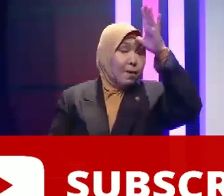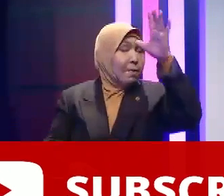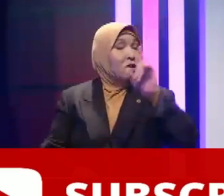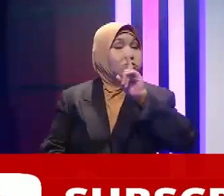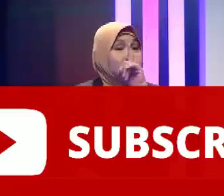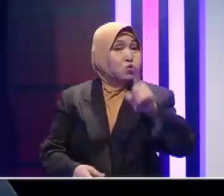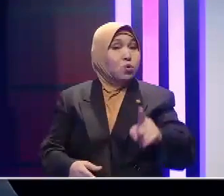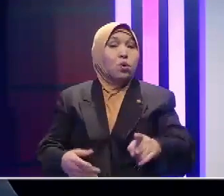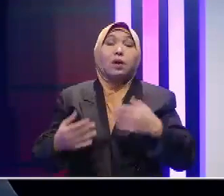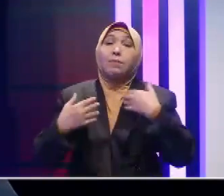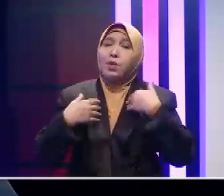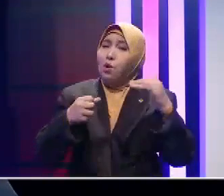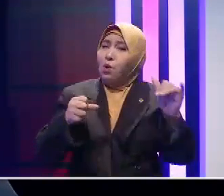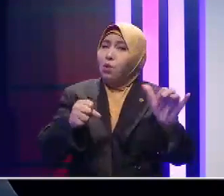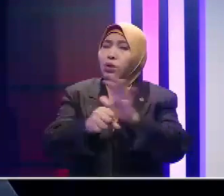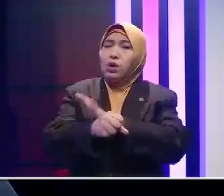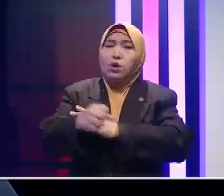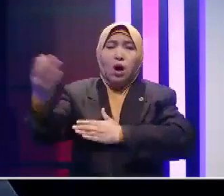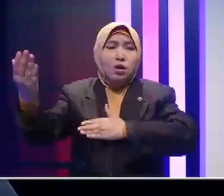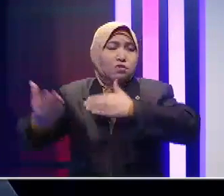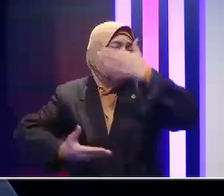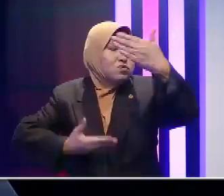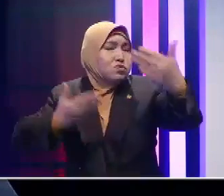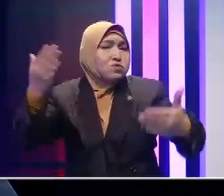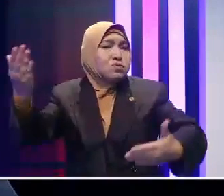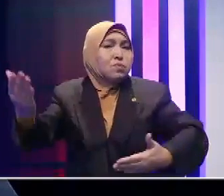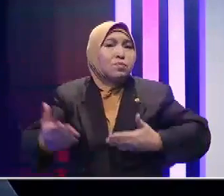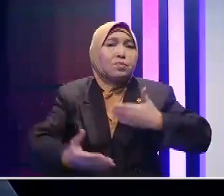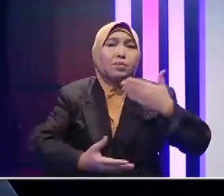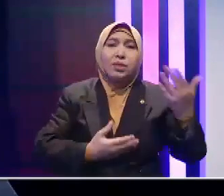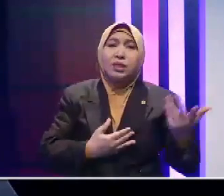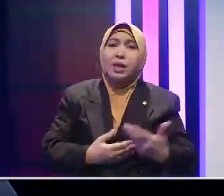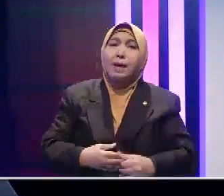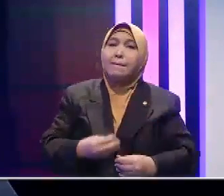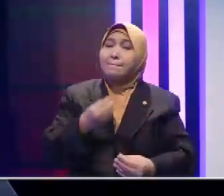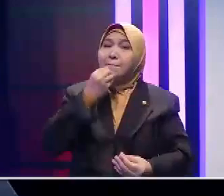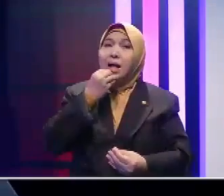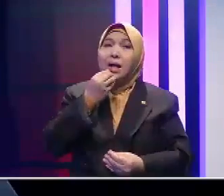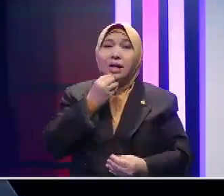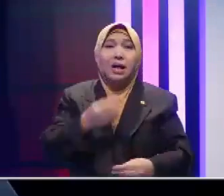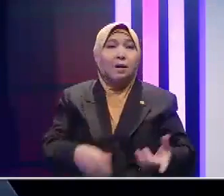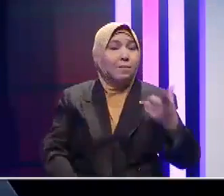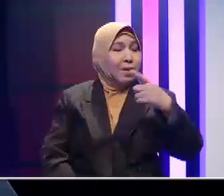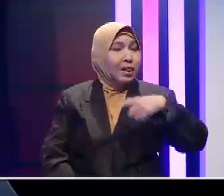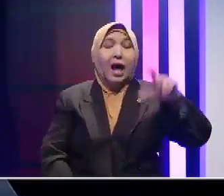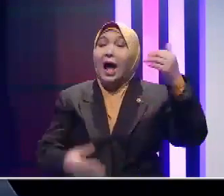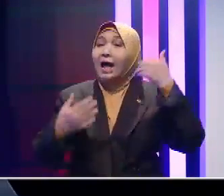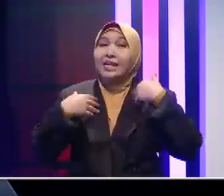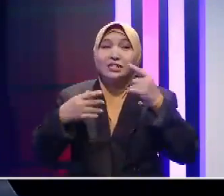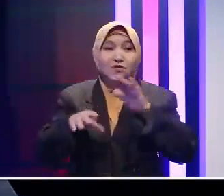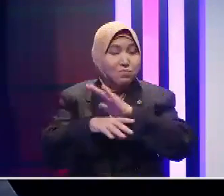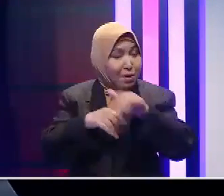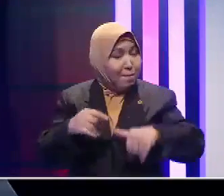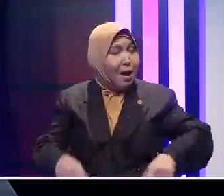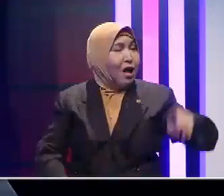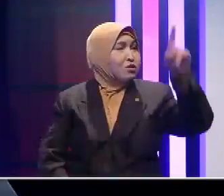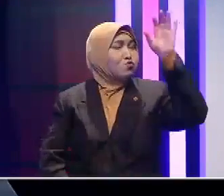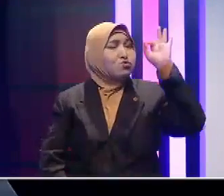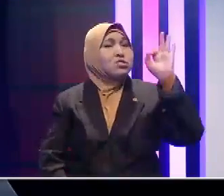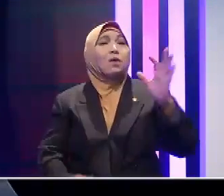ini syarat dengan jemputan jamu, makan gula, ada belaka hari ini, subhanallah.